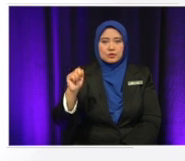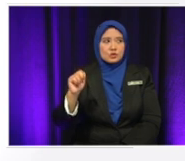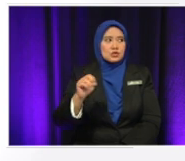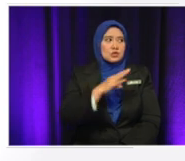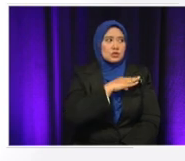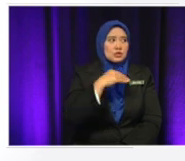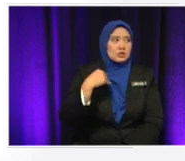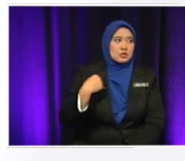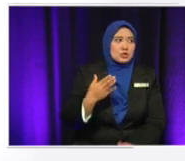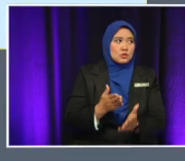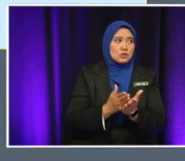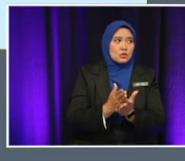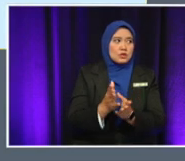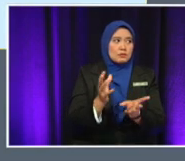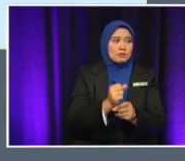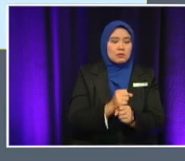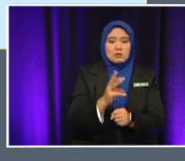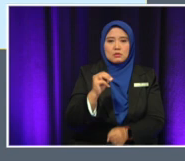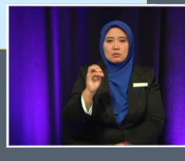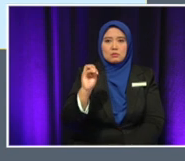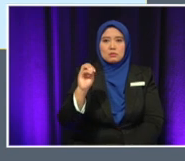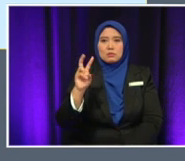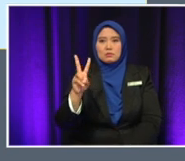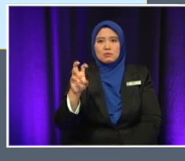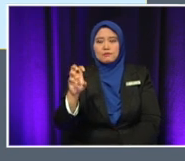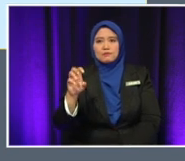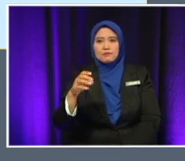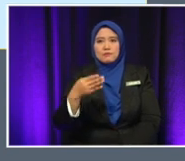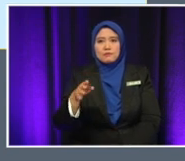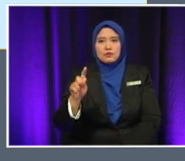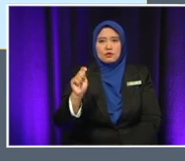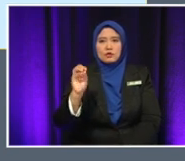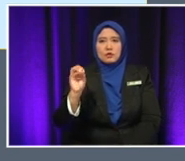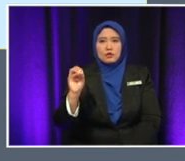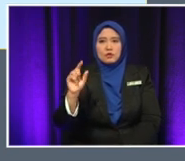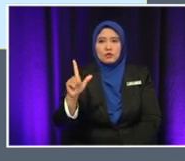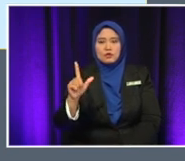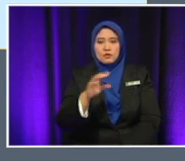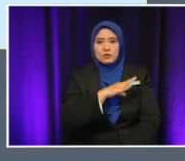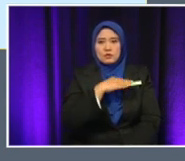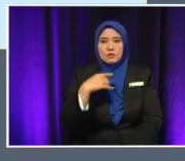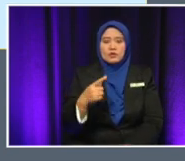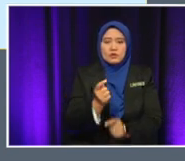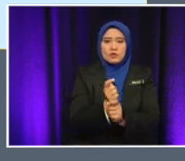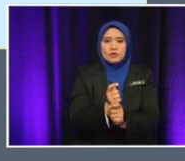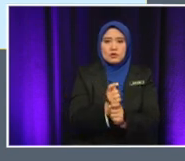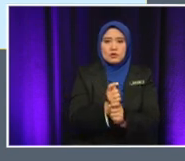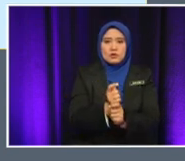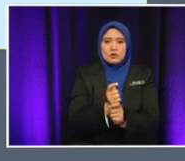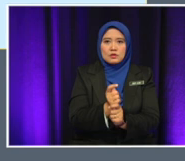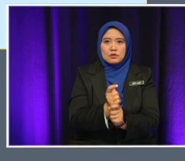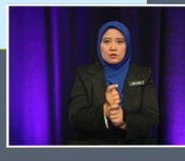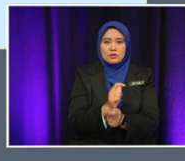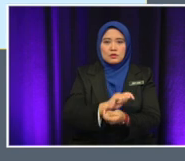mengikut kedudukannya dikehendaki pilih menu edit transform skill untuk ubah size image gelas tadi Jadi sebenarnya